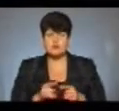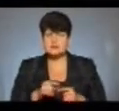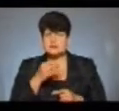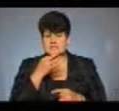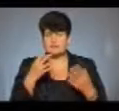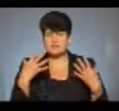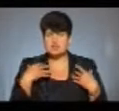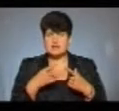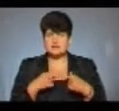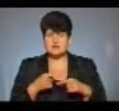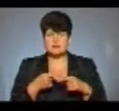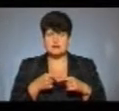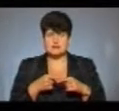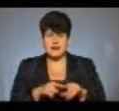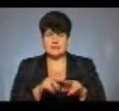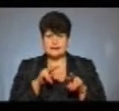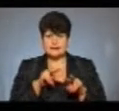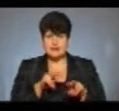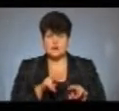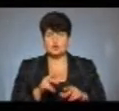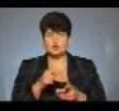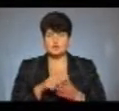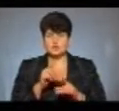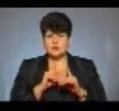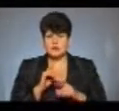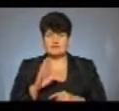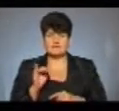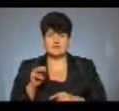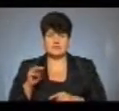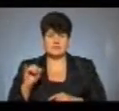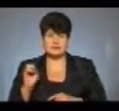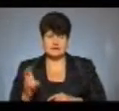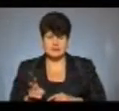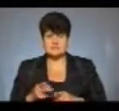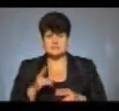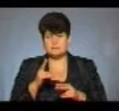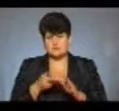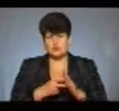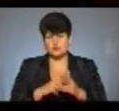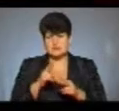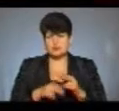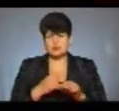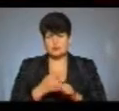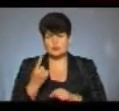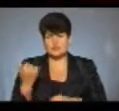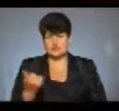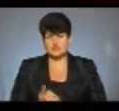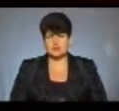техногляду Тернопільської міськради Олег Вітик. За його словами, Тернопільміськшляхрембуд планує завершити роботу за